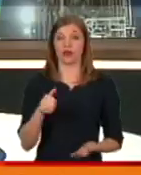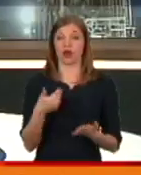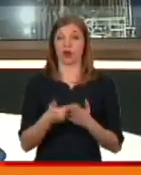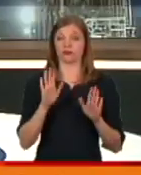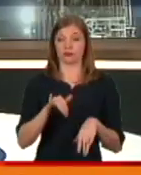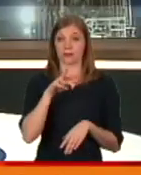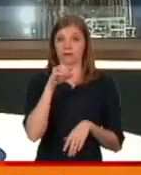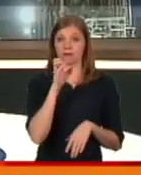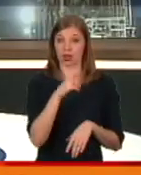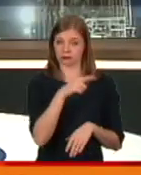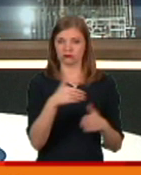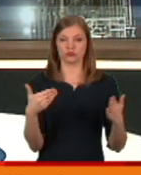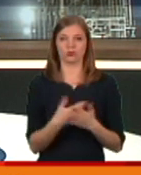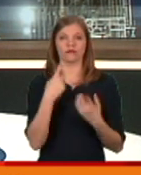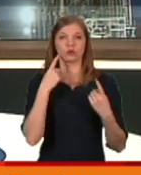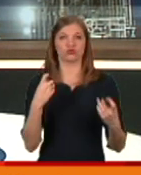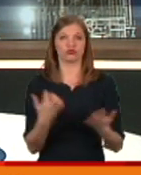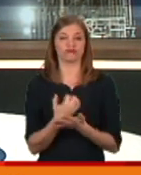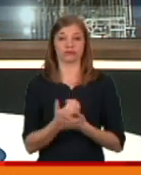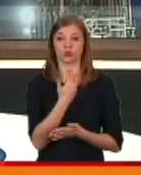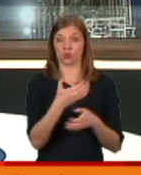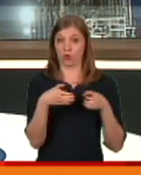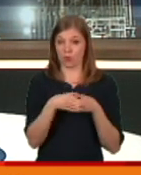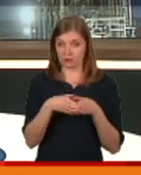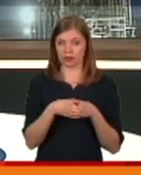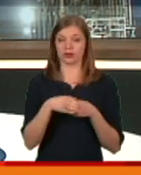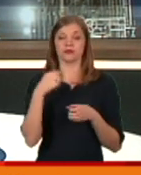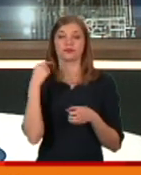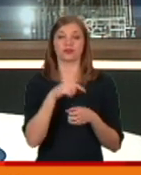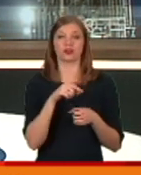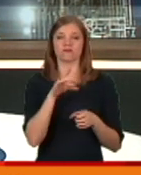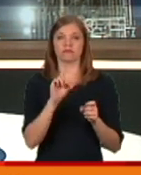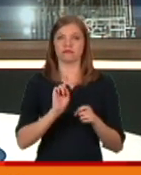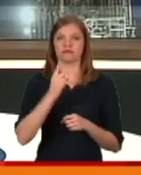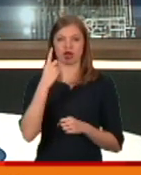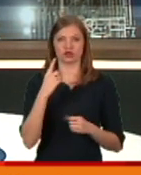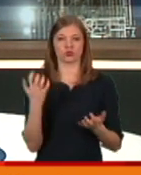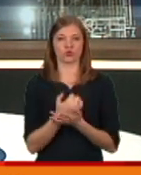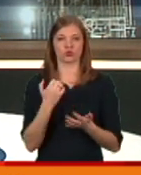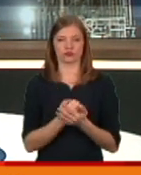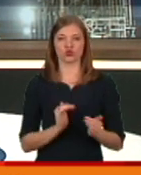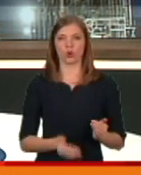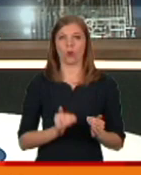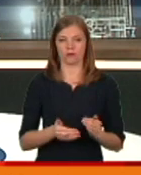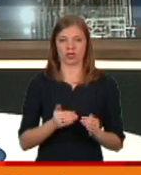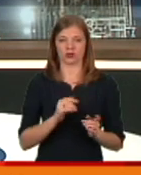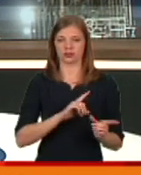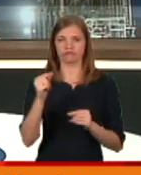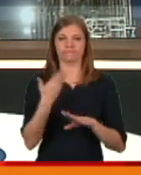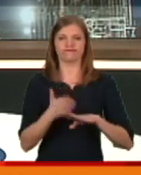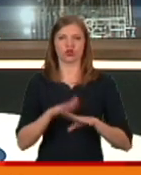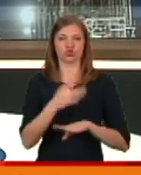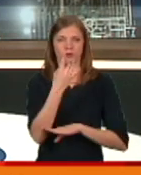А от в Ілона Маска новий гучний успіх. Його компанія SpaceX здійснила перший успішний комерційний запуск важкої